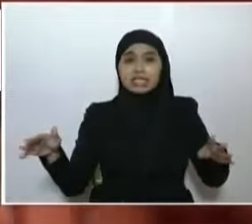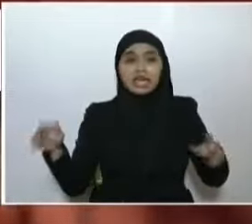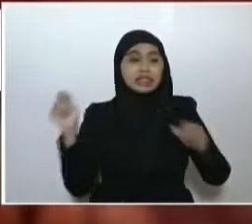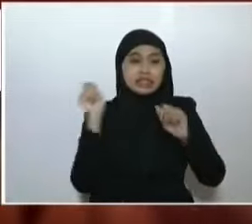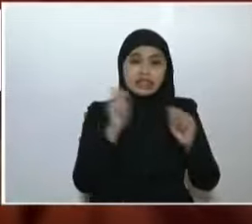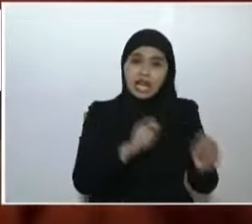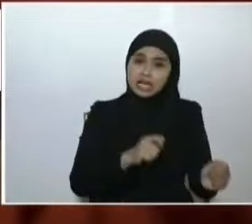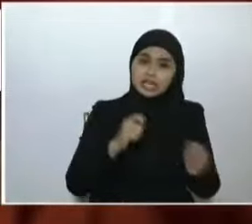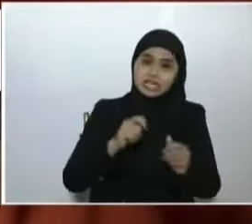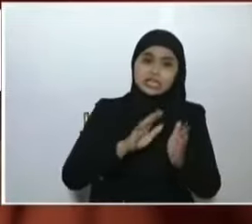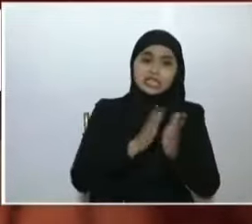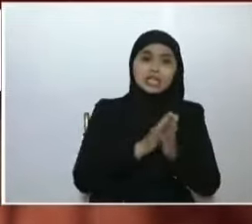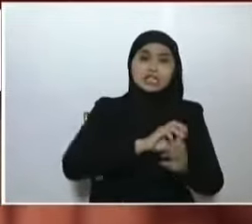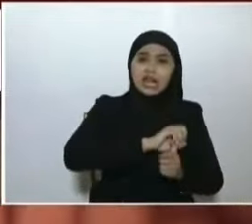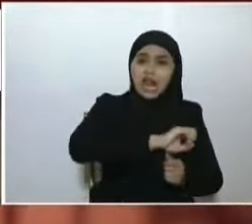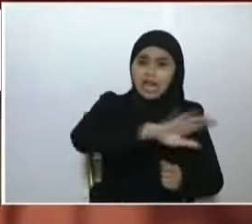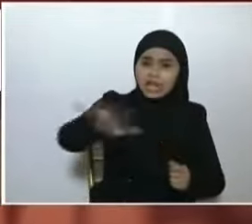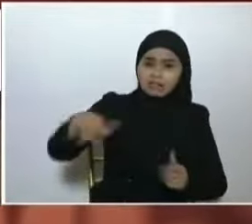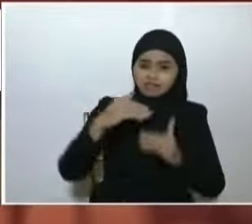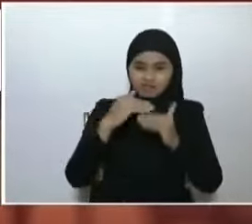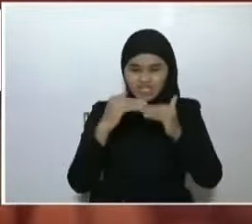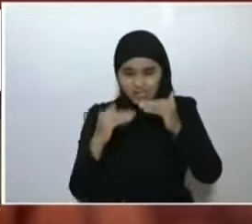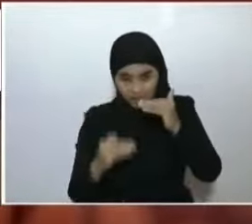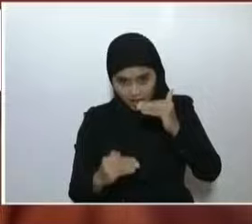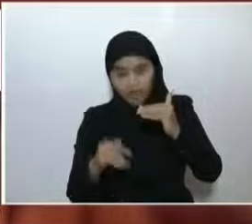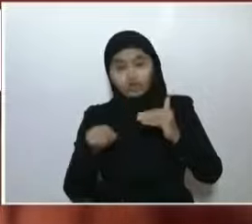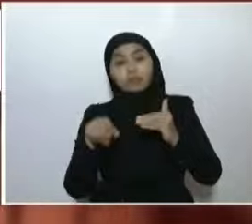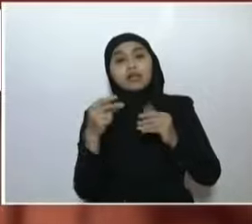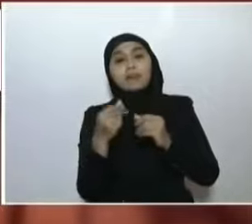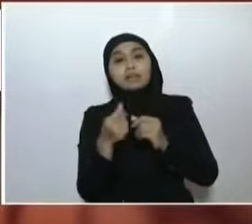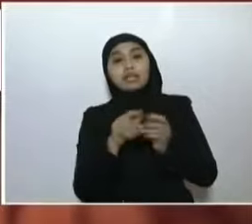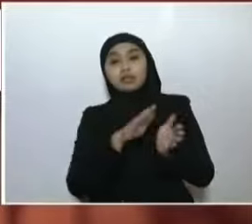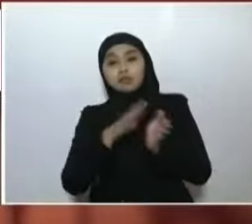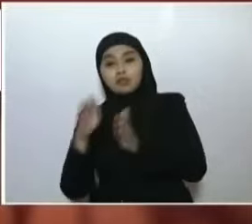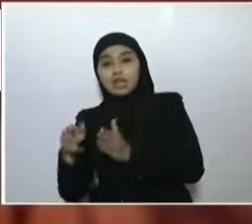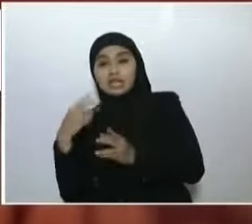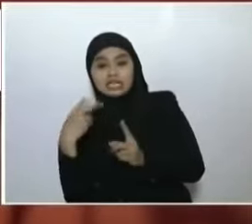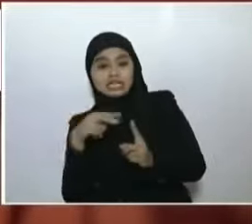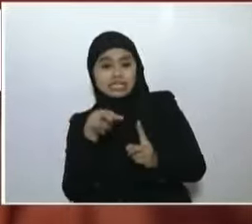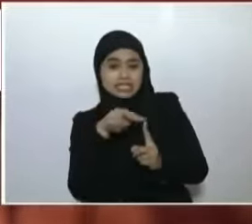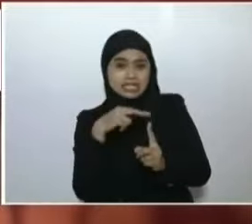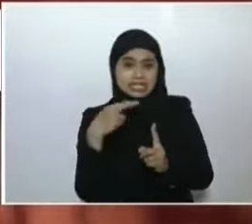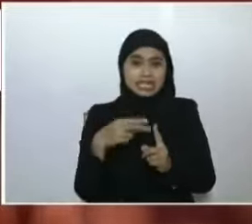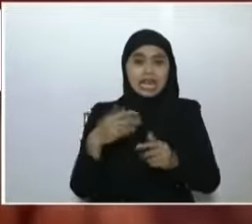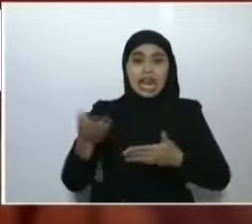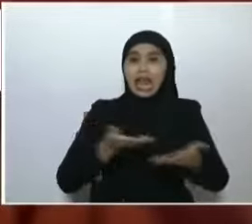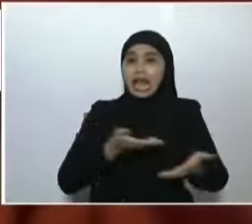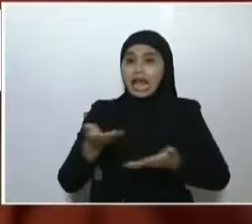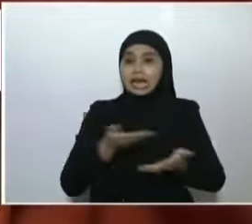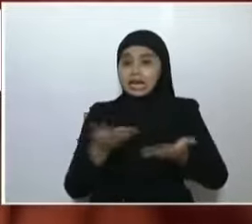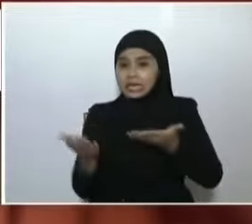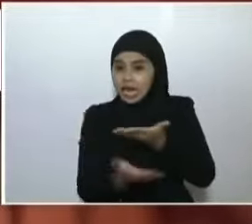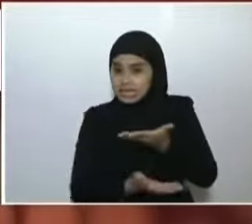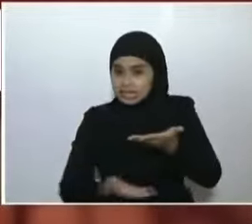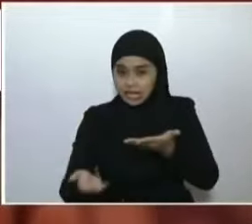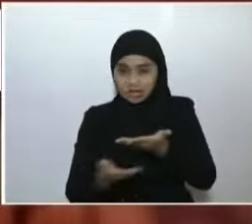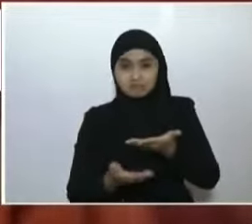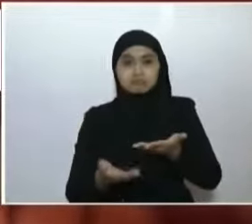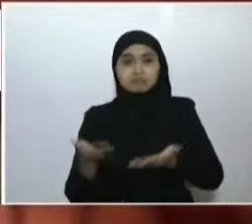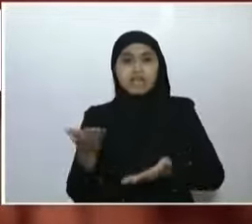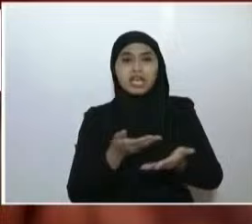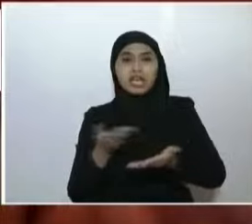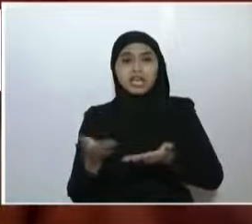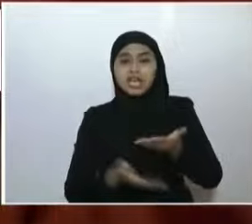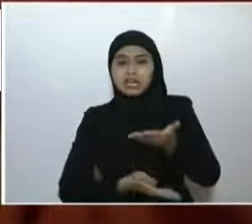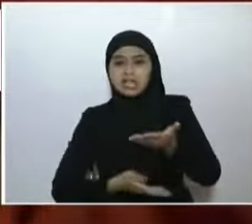tani dan nelayan rendah itu pendapatan Kemudian dari segi layanan dasar dari segi